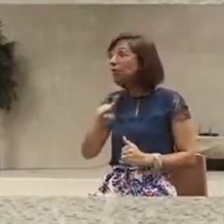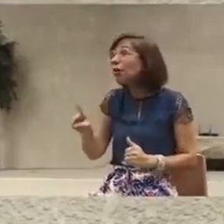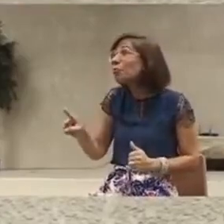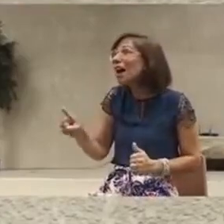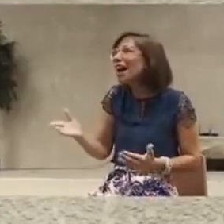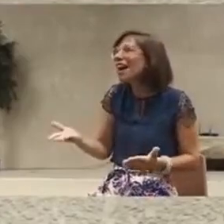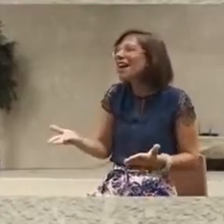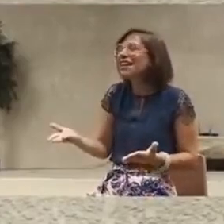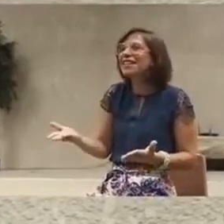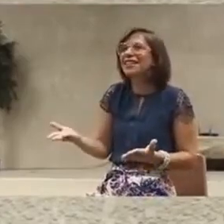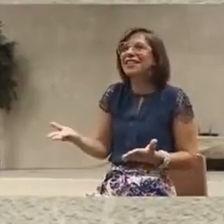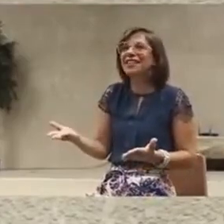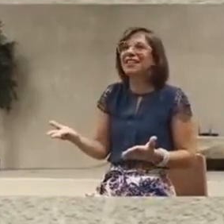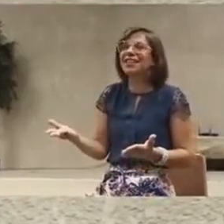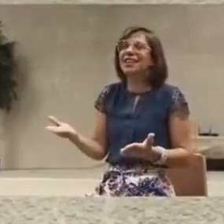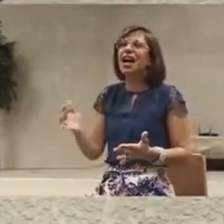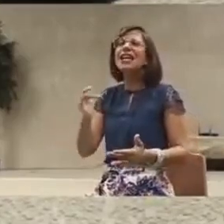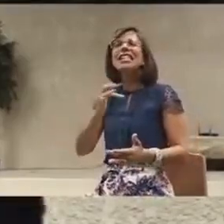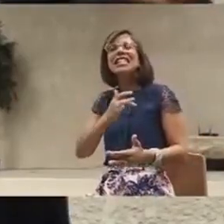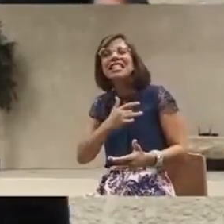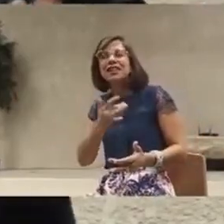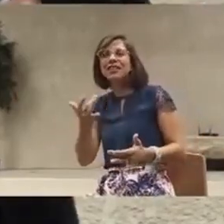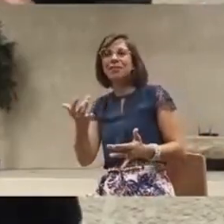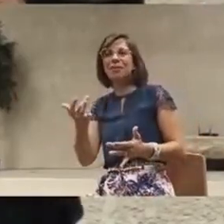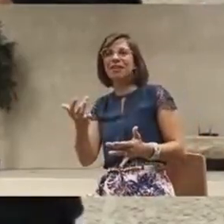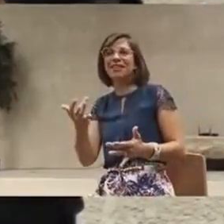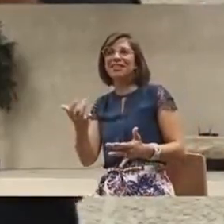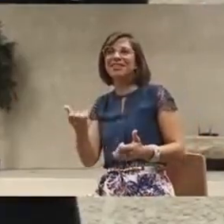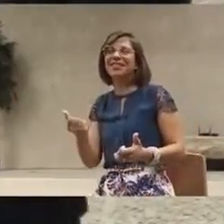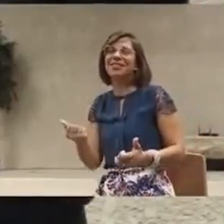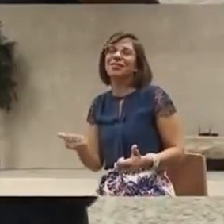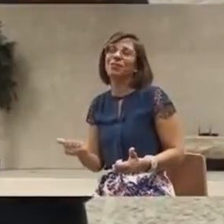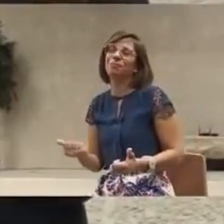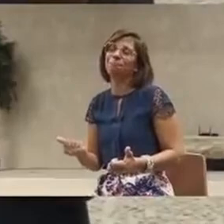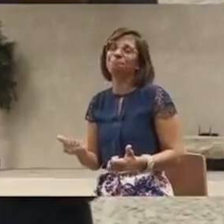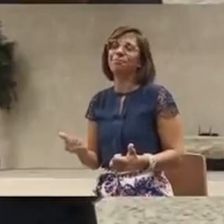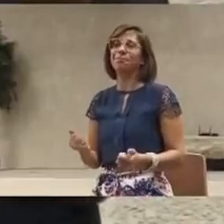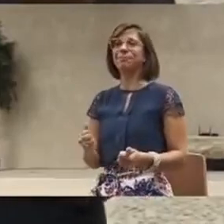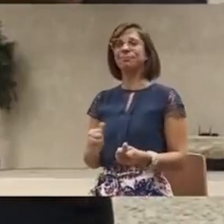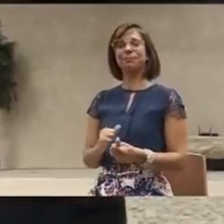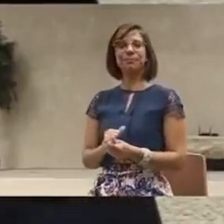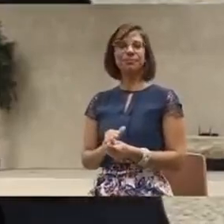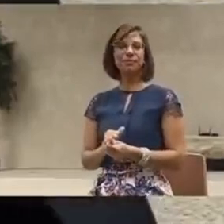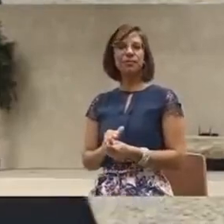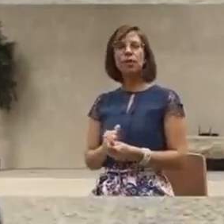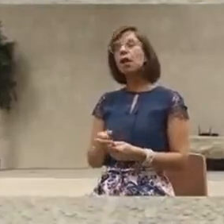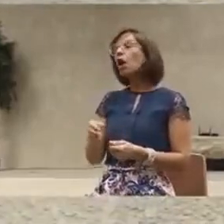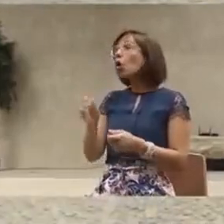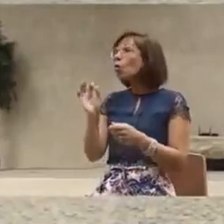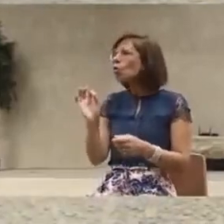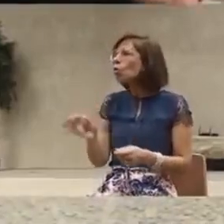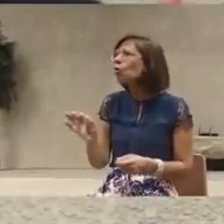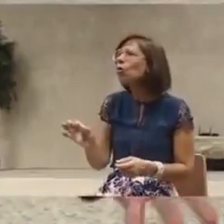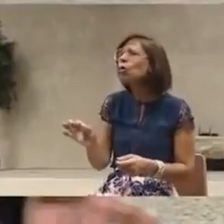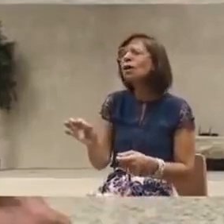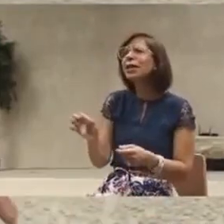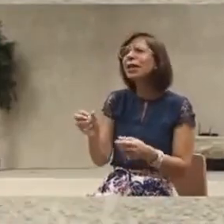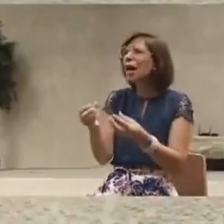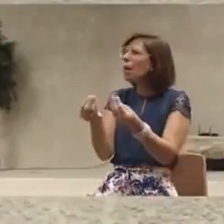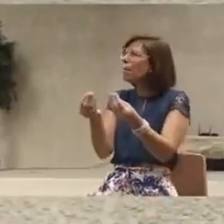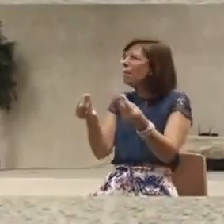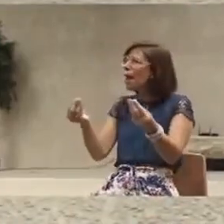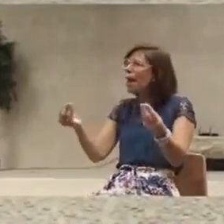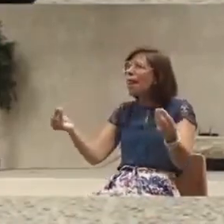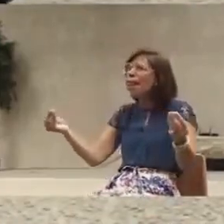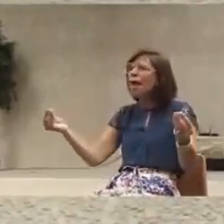corps étrangers. Est-ce que vous le sentez? Non. Il y a tellement de choses.